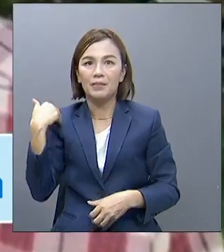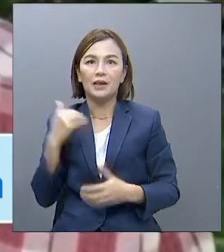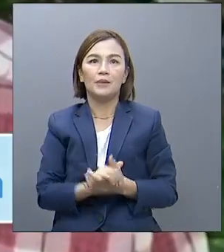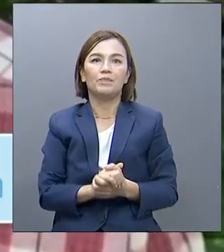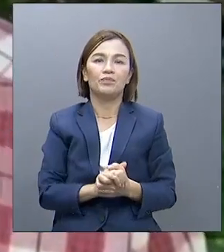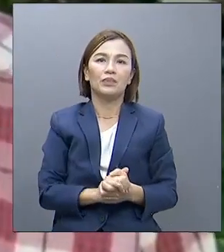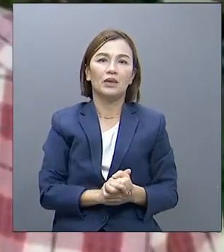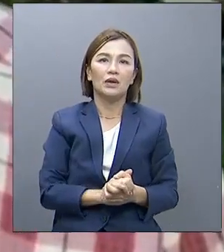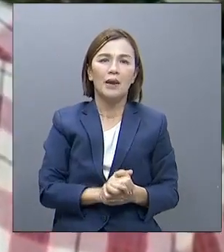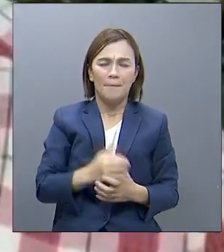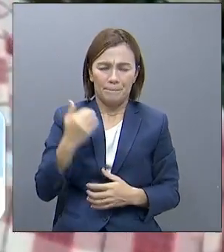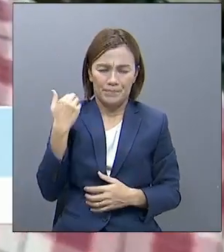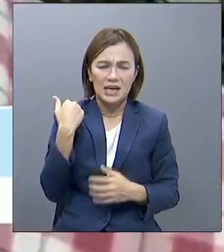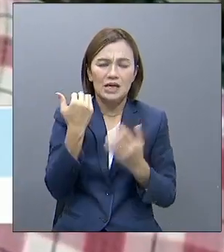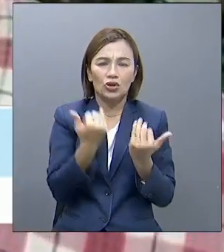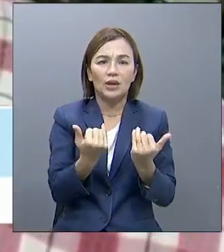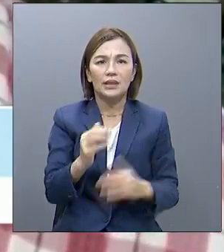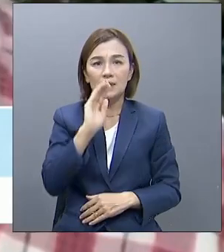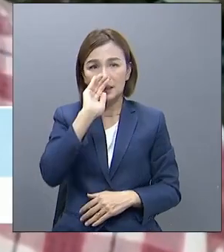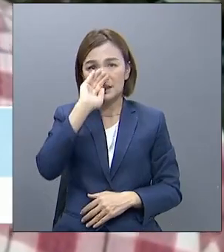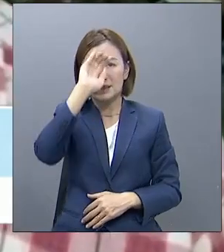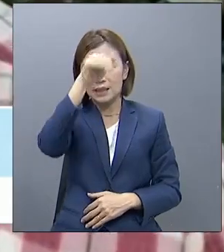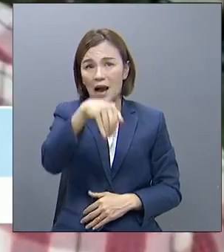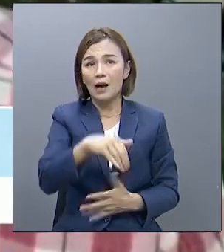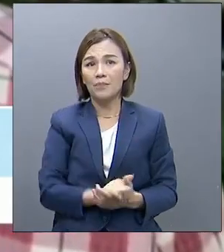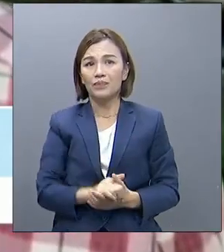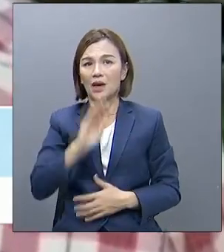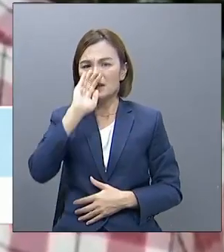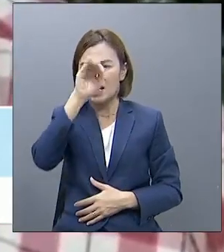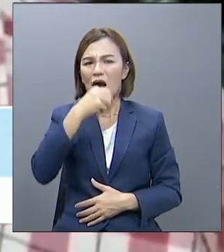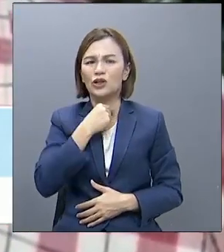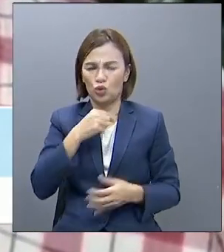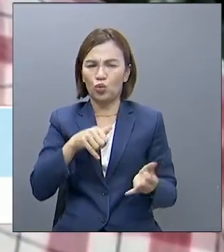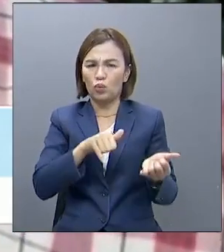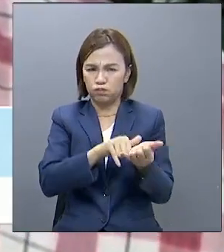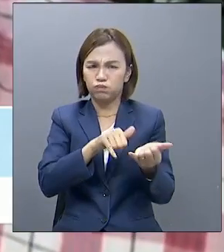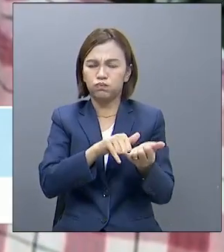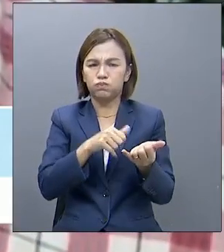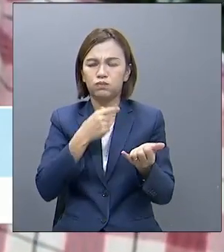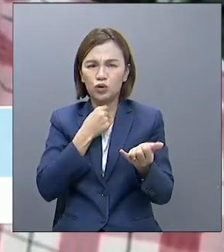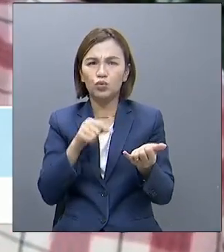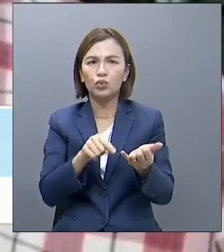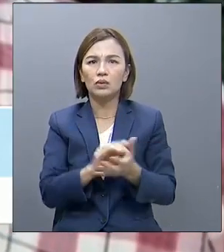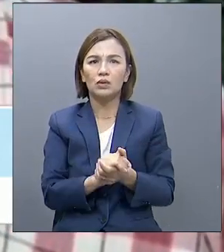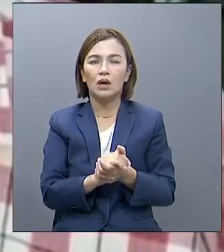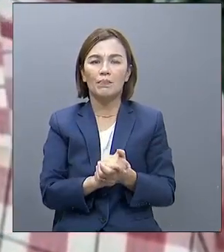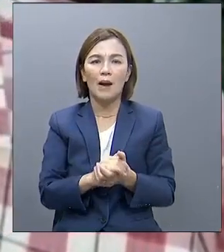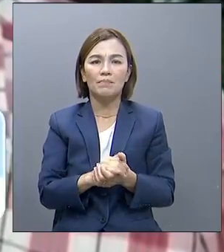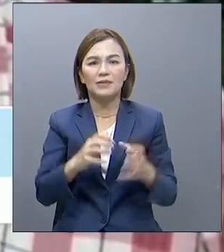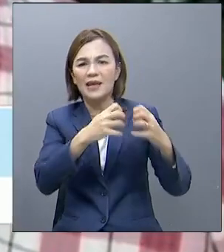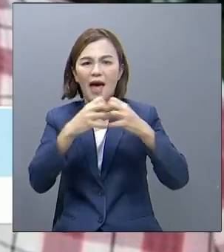ว่าช่วงนี้ก็ช้างรู้สึกว่าจะตกมันกำลังหวงตัวเมียกันแล้